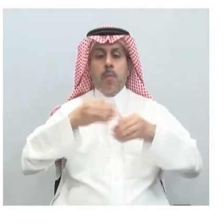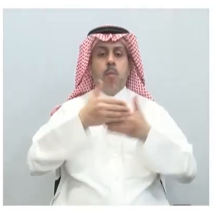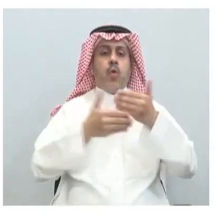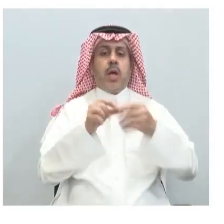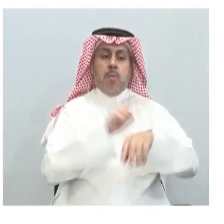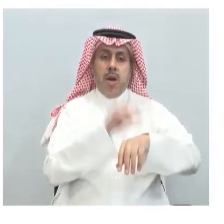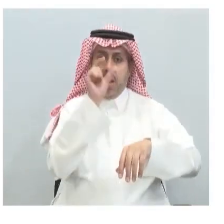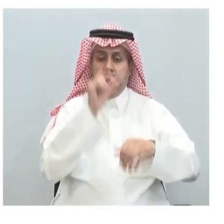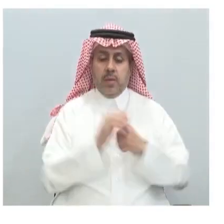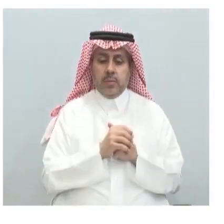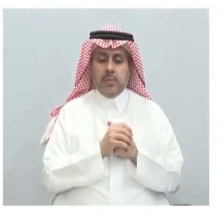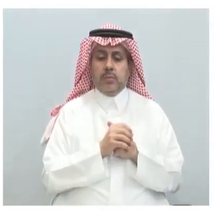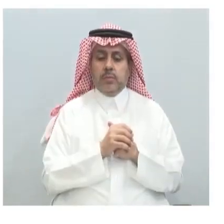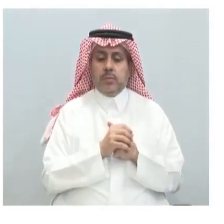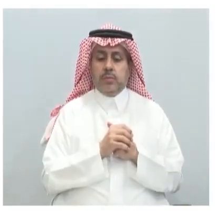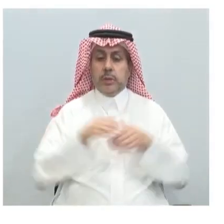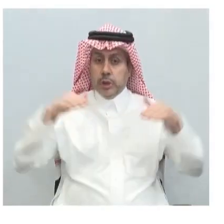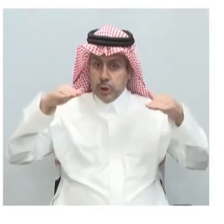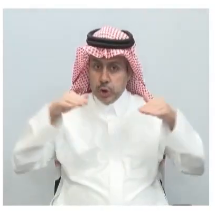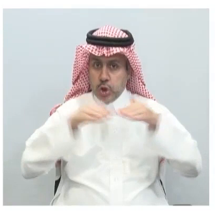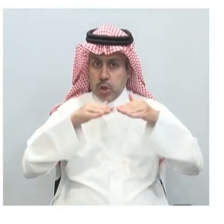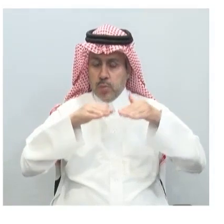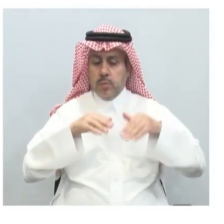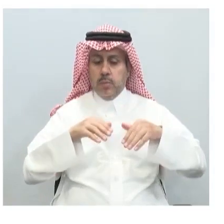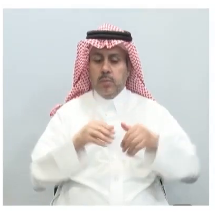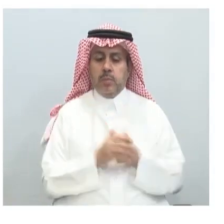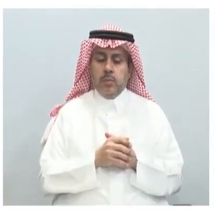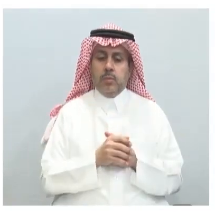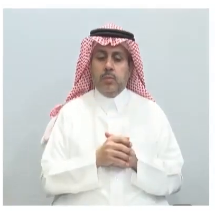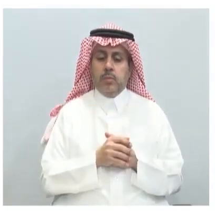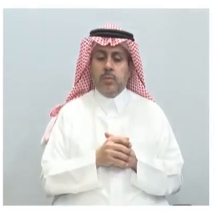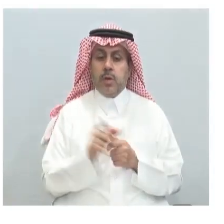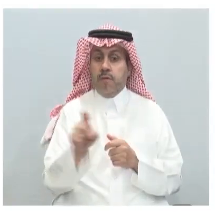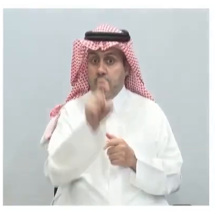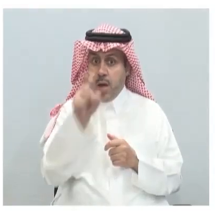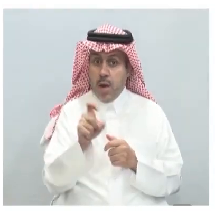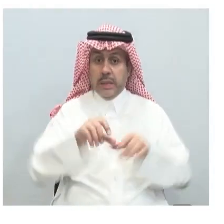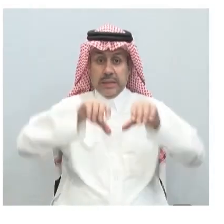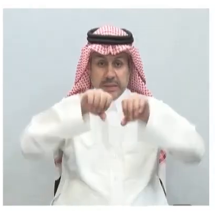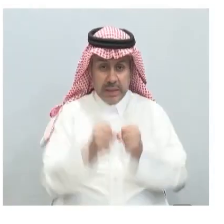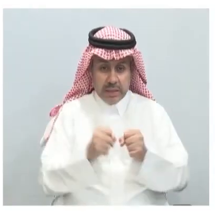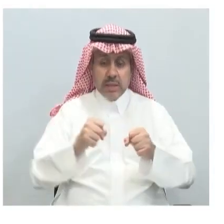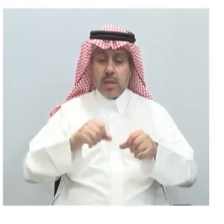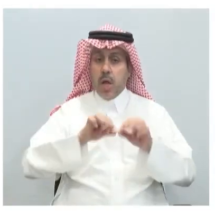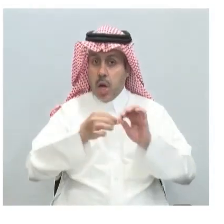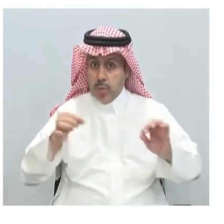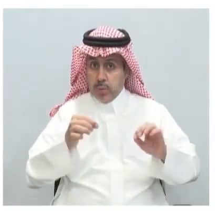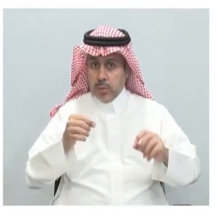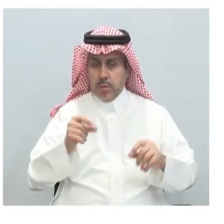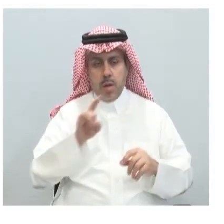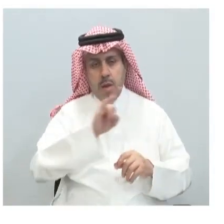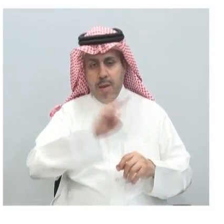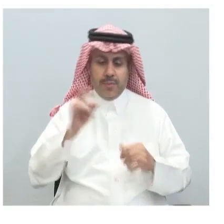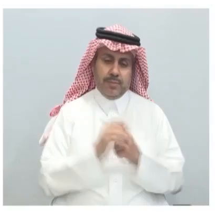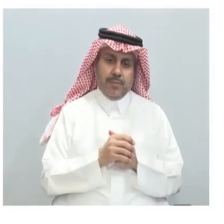لحظي مركب لحظي حدث تصادم فهل سيحدث تكسير روابط لا لن يحدث